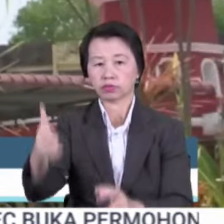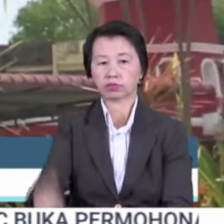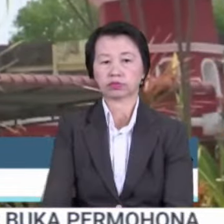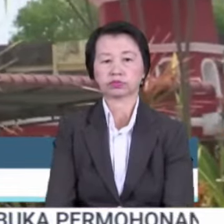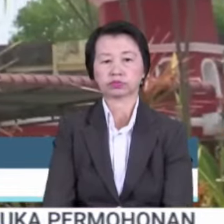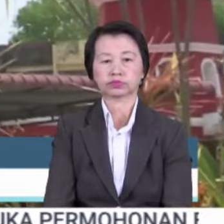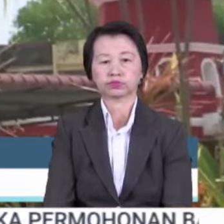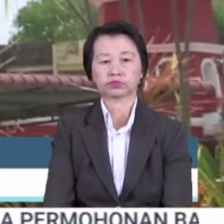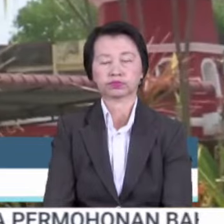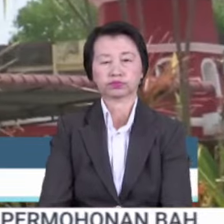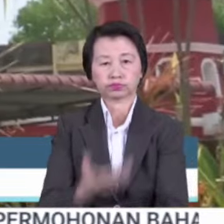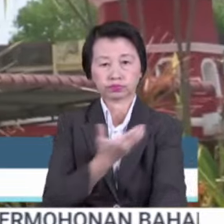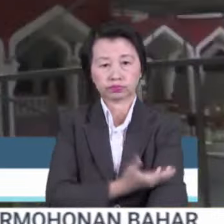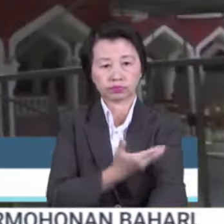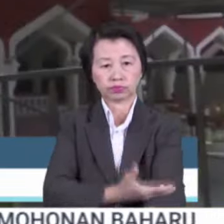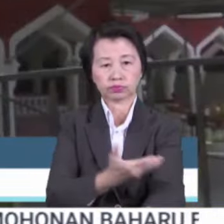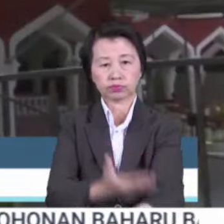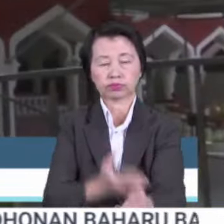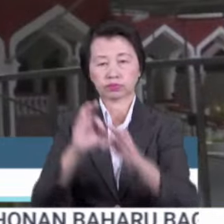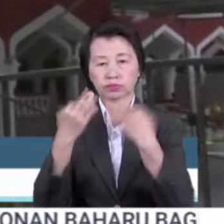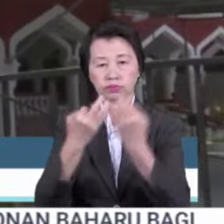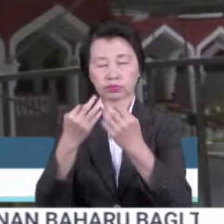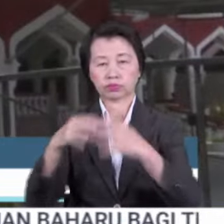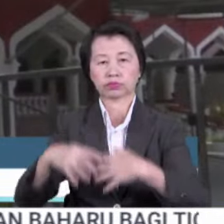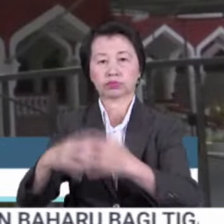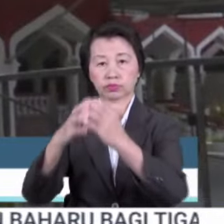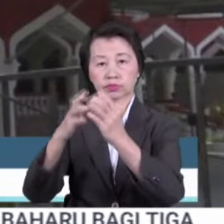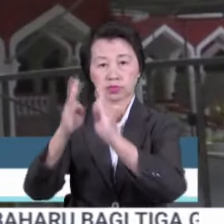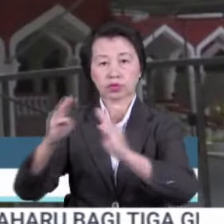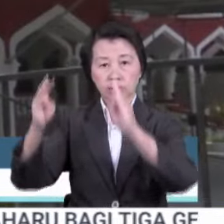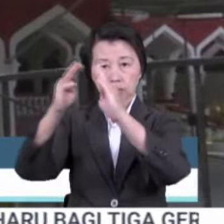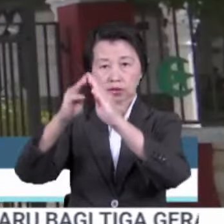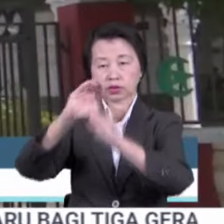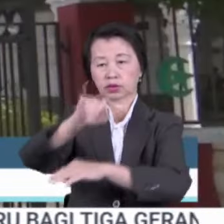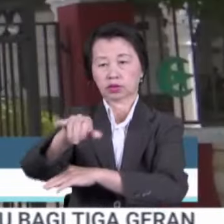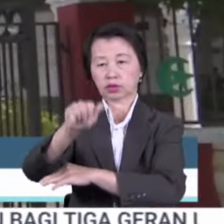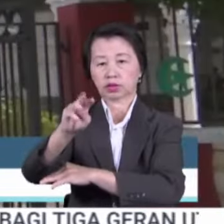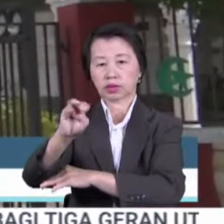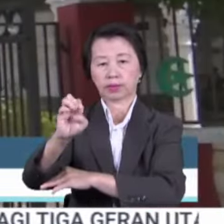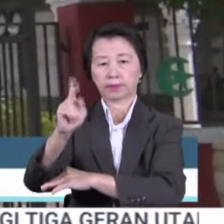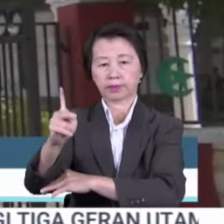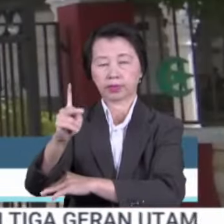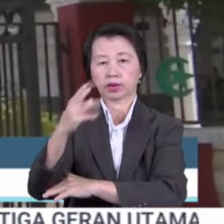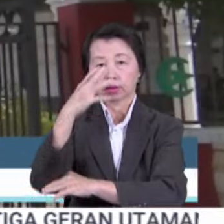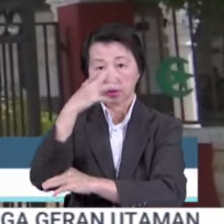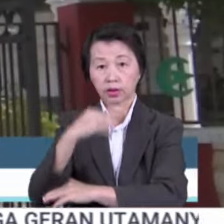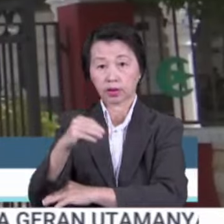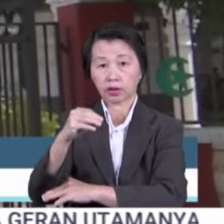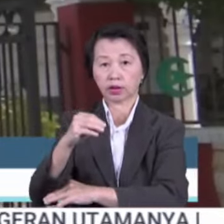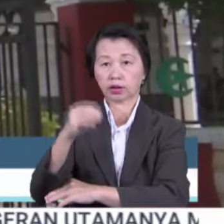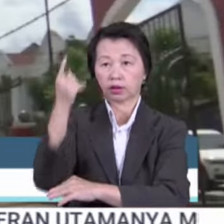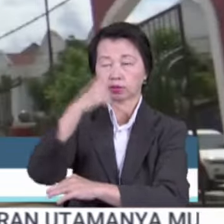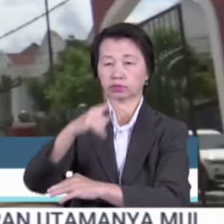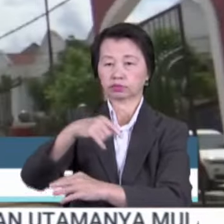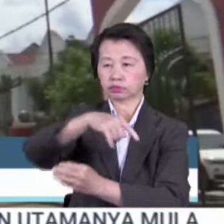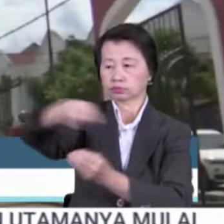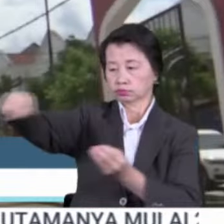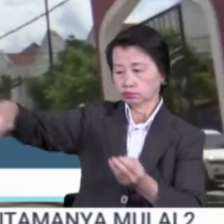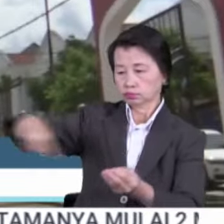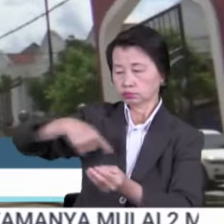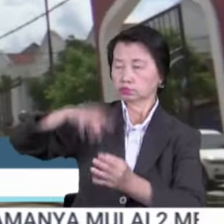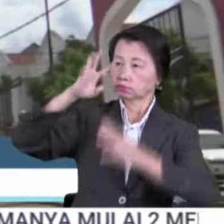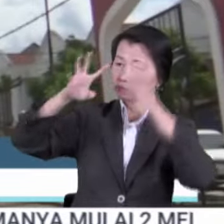menurut pewaris keluarga yang menumbuhkan Masjid Jamik Seremban Yasir Abdurrahman unsur Nusantara menjadi